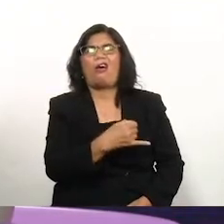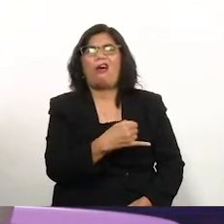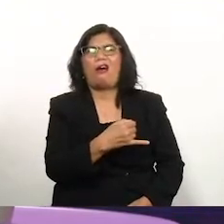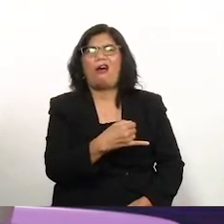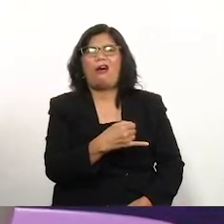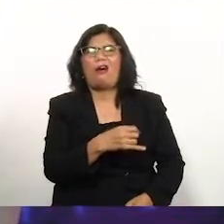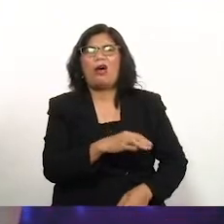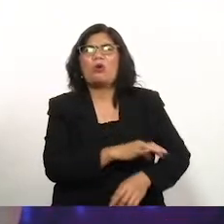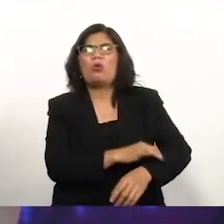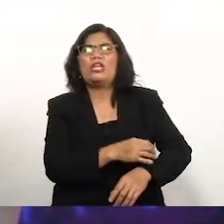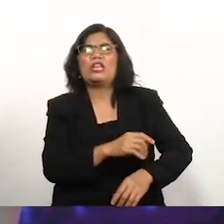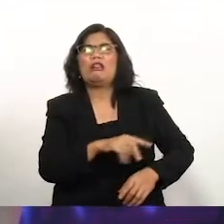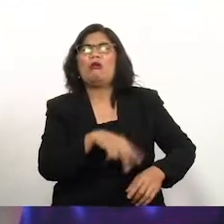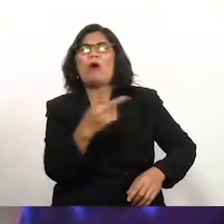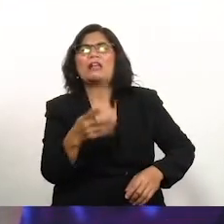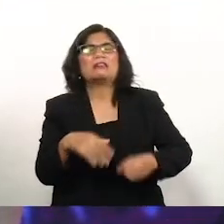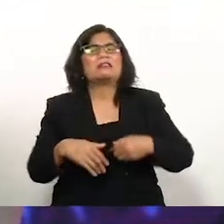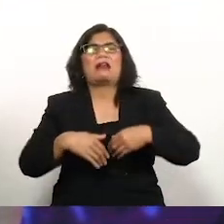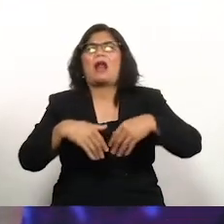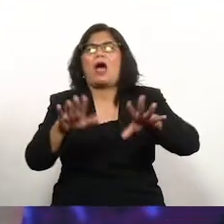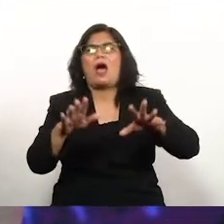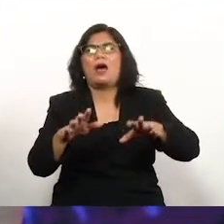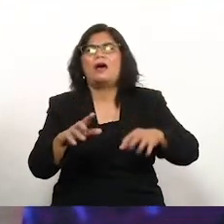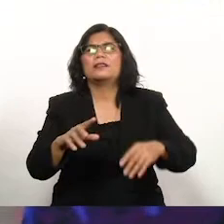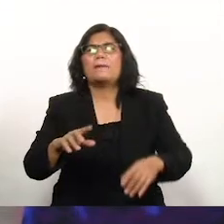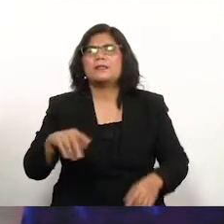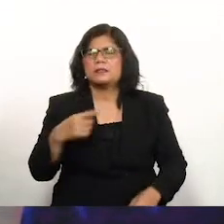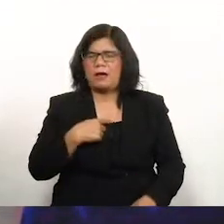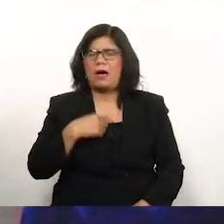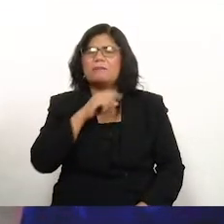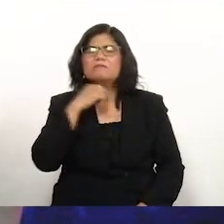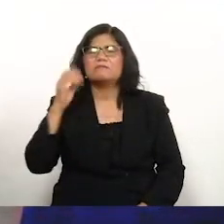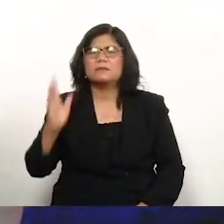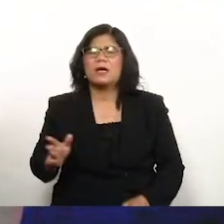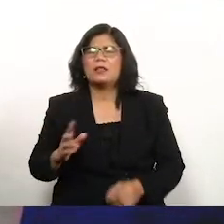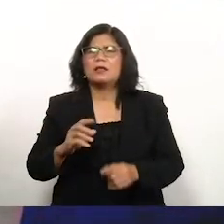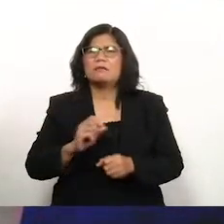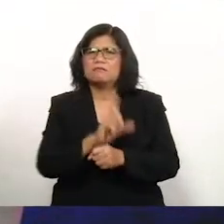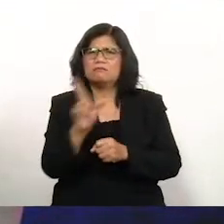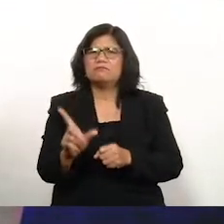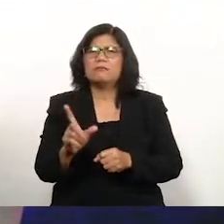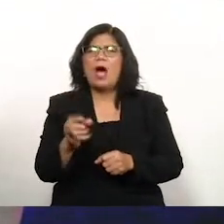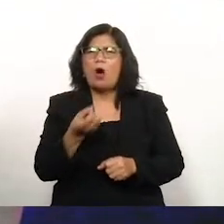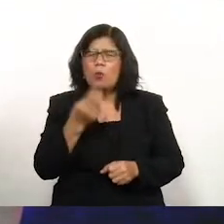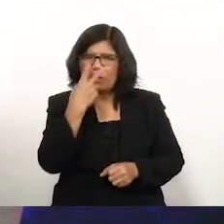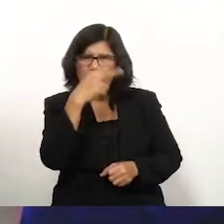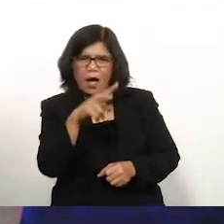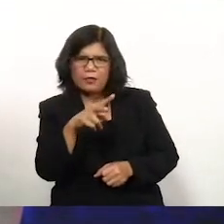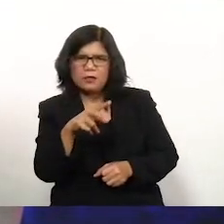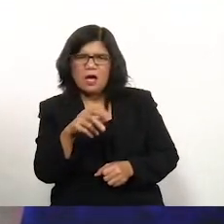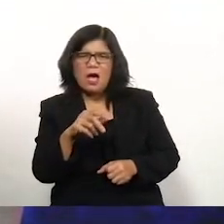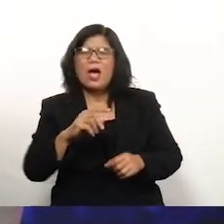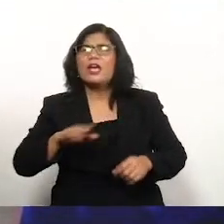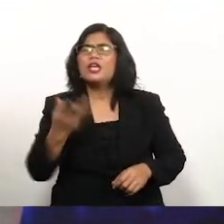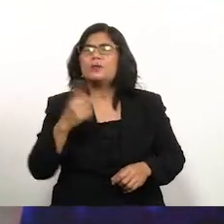sayanya kulit luar Terserah Tapi saya mau lihat hidup kita gereja tuhan menenangkan jiwa hidup kita sampai gereja